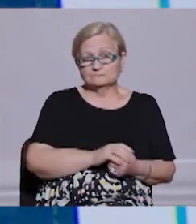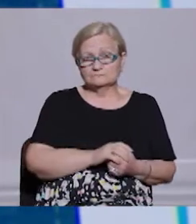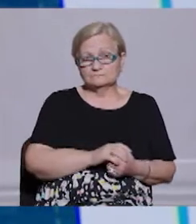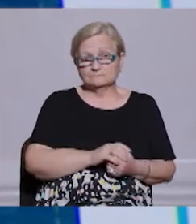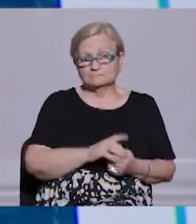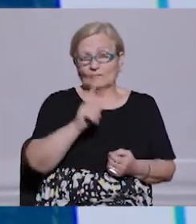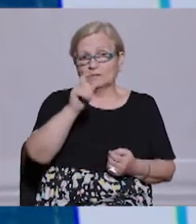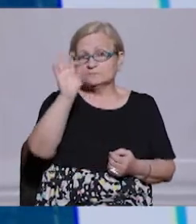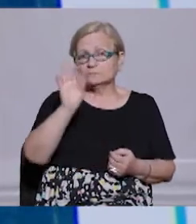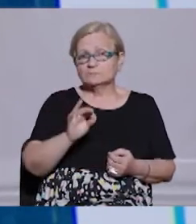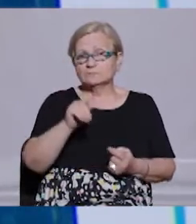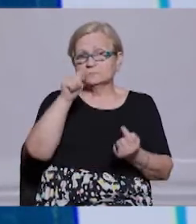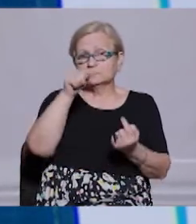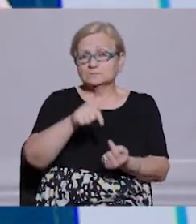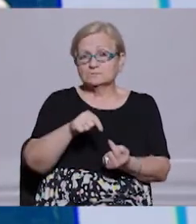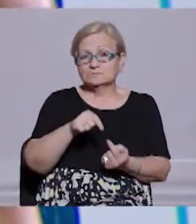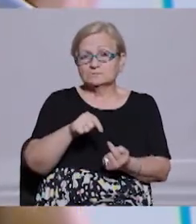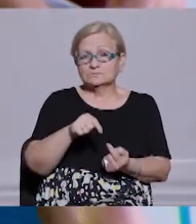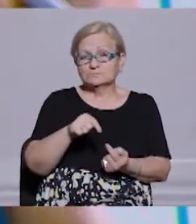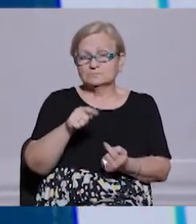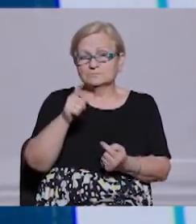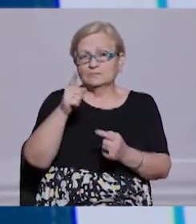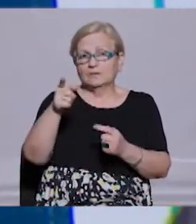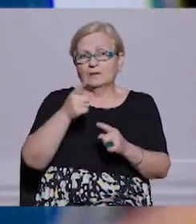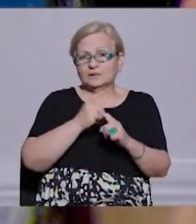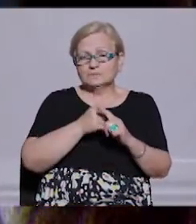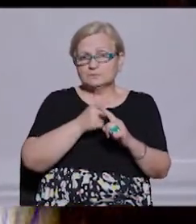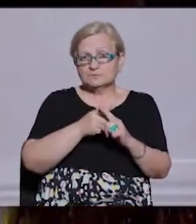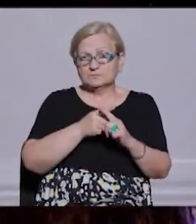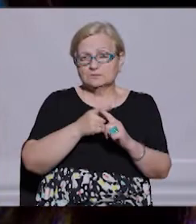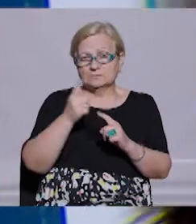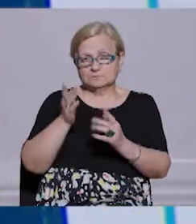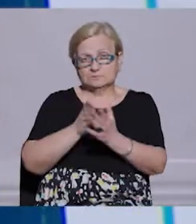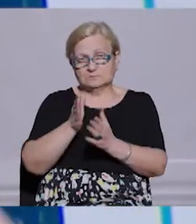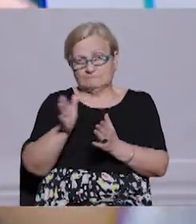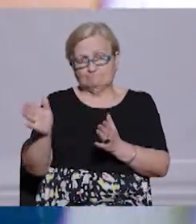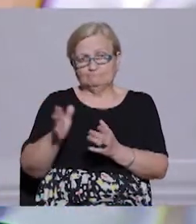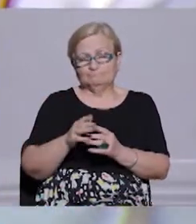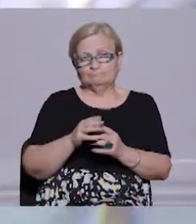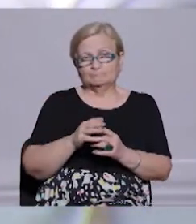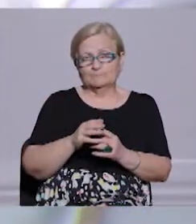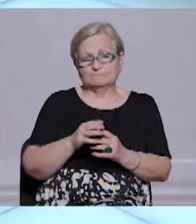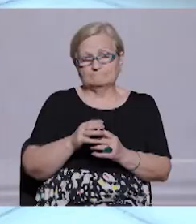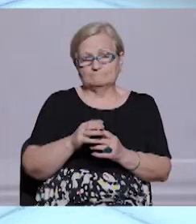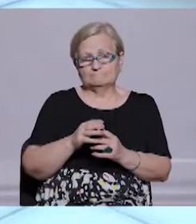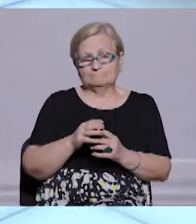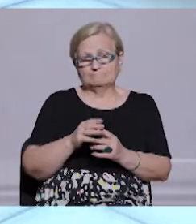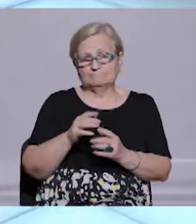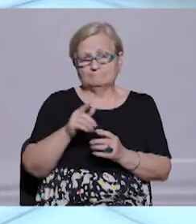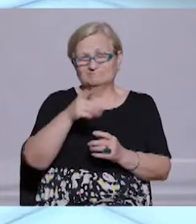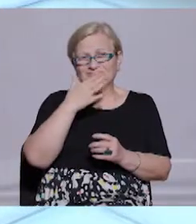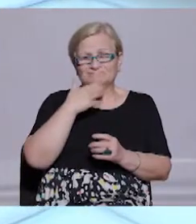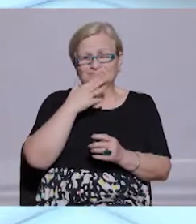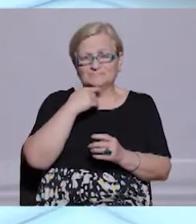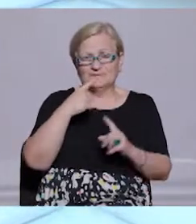მაშინ 100% შეესაბამება x-ი. ეს არის ერთი გზა. ანუ აქ შეგვიძლია მარტივად განვიხილოთ, ნახეთ,